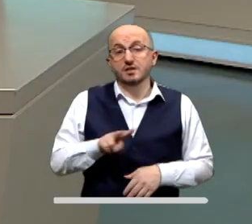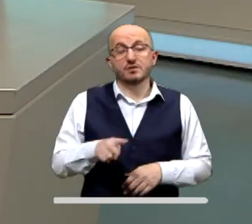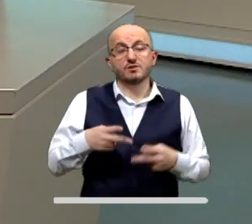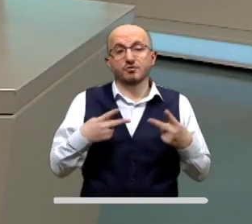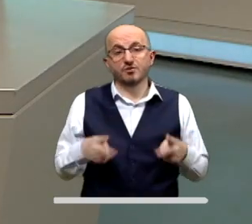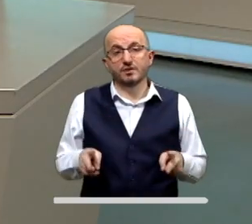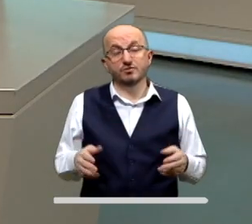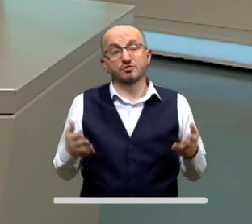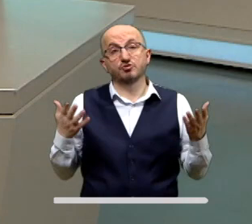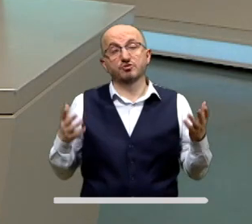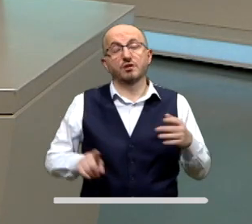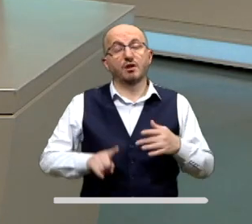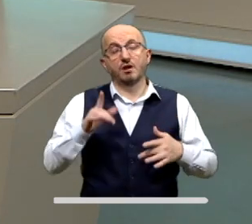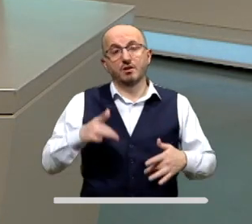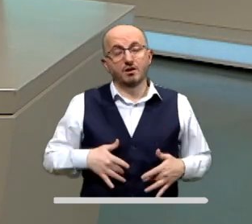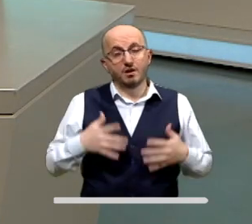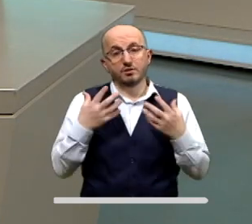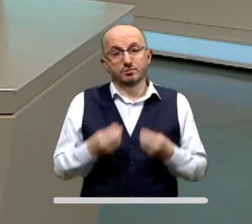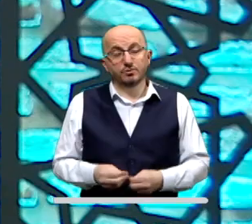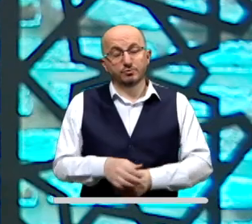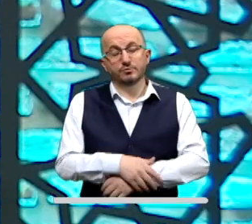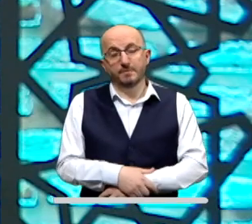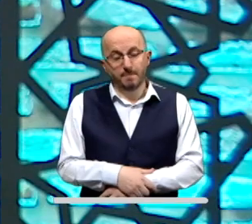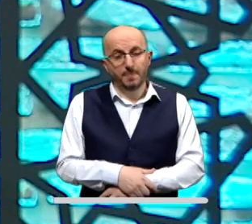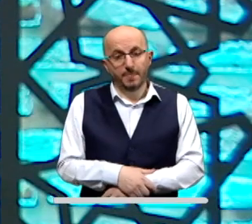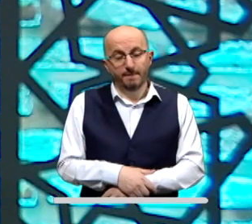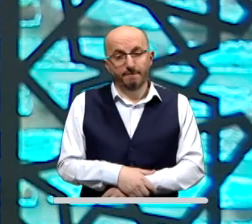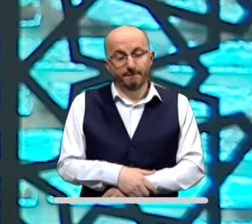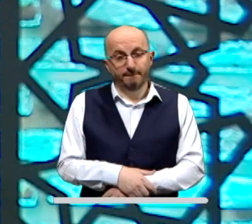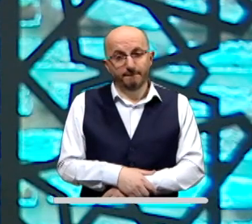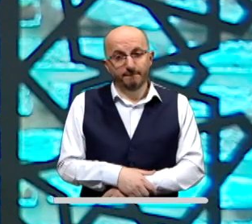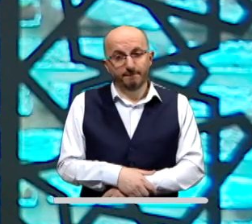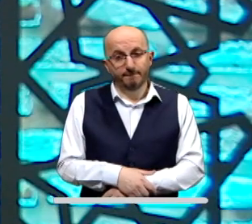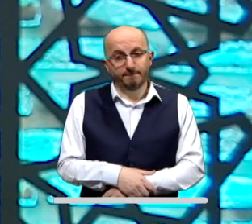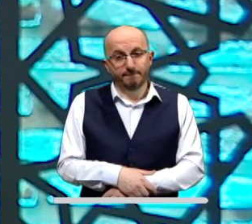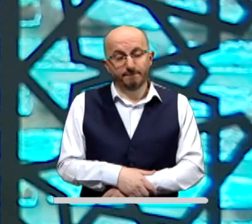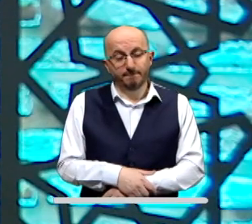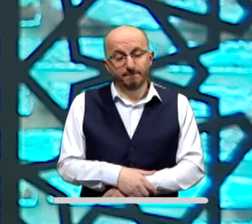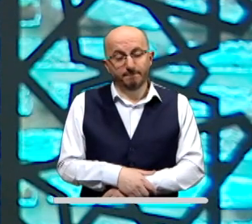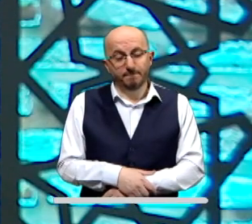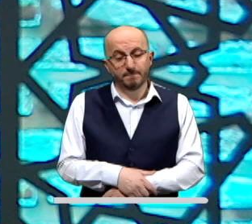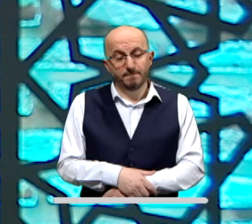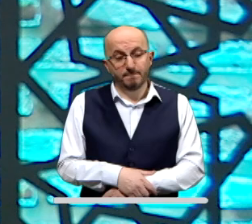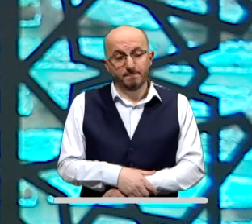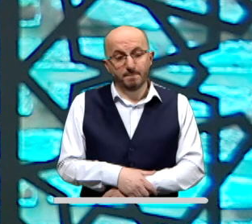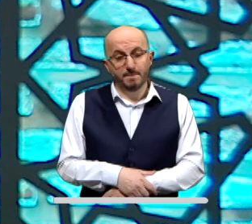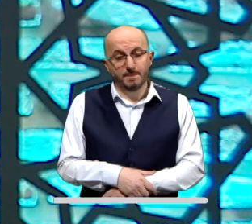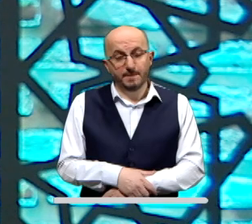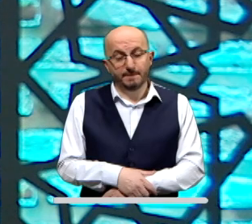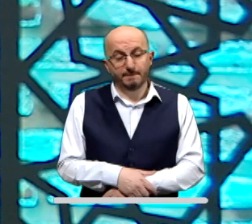caizdir inşallah Allah razı olsun Tekirdağ'dan bir telefon bağlantısı gerçekleştireceğiz Ziya bey telefon hattımızda